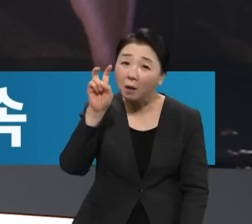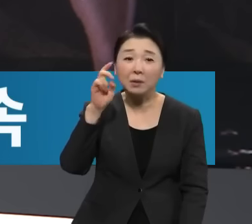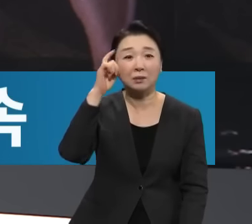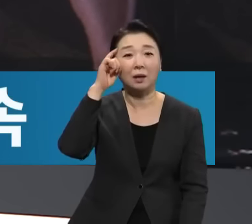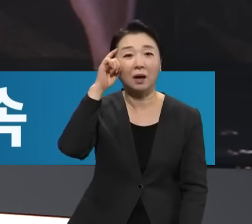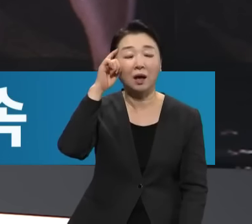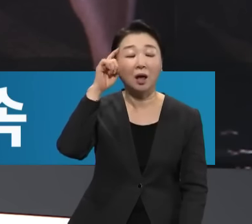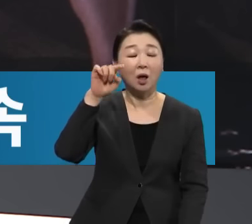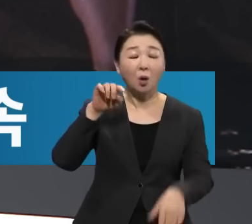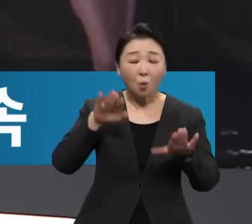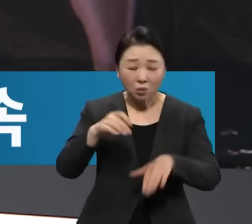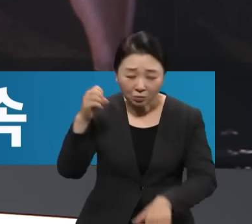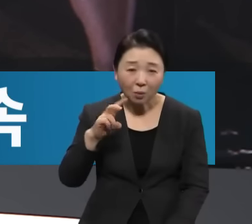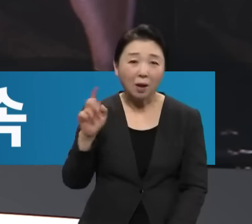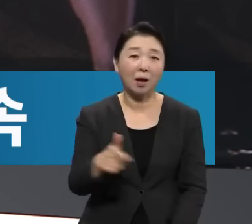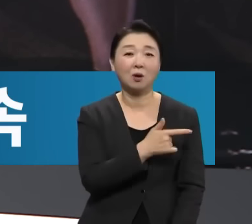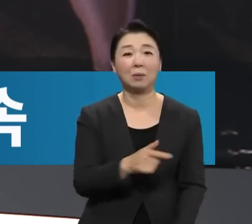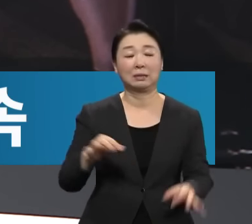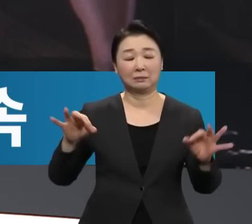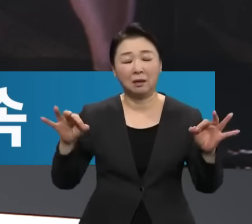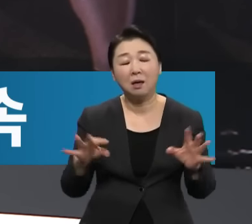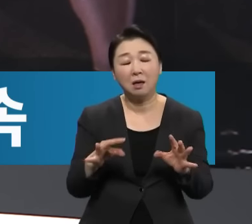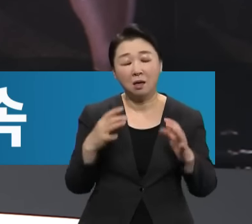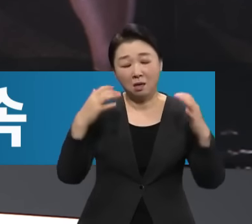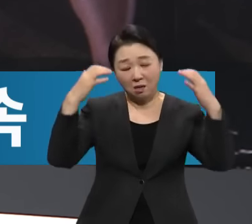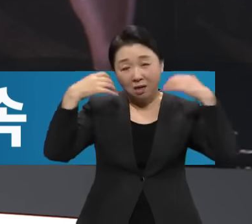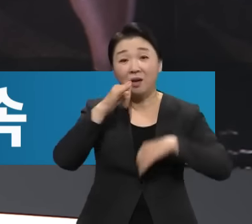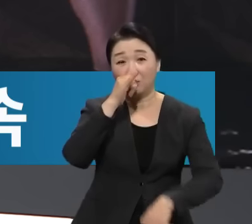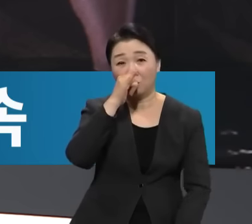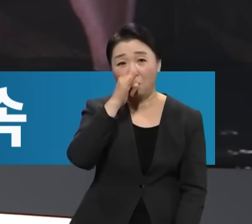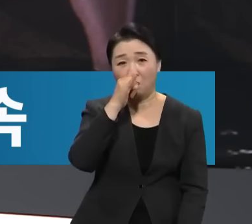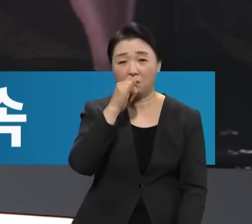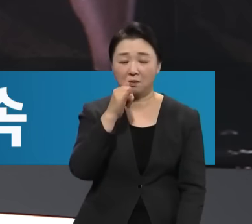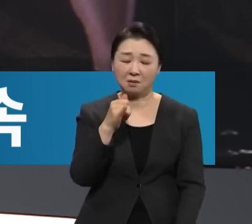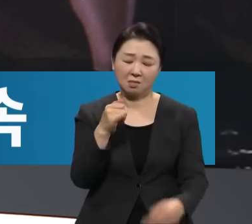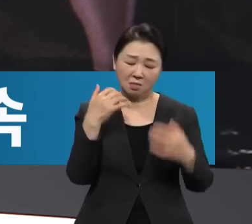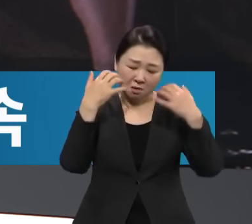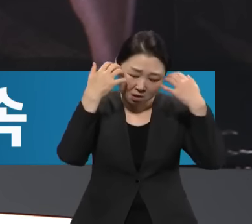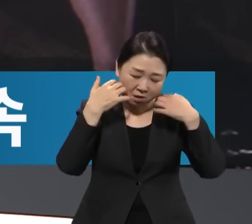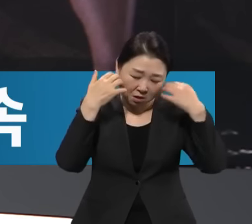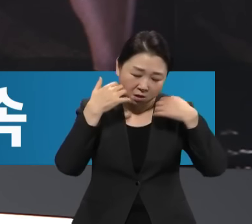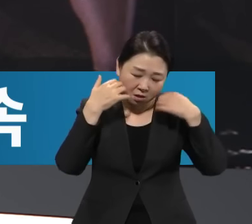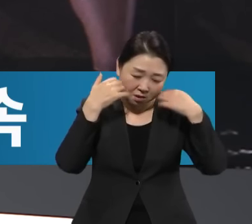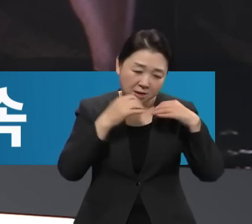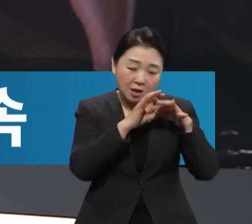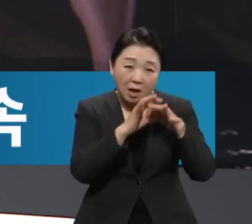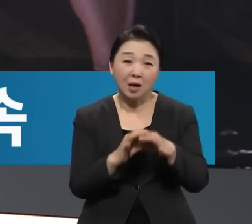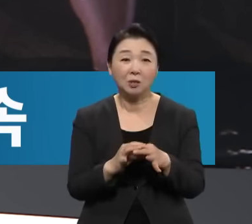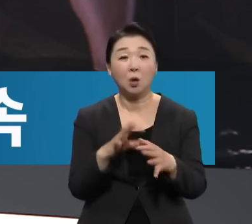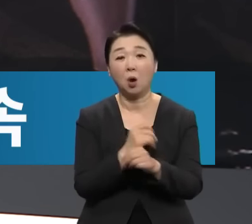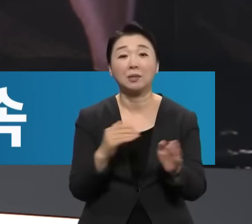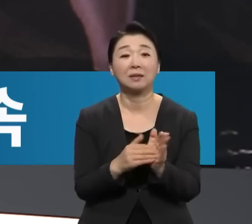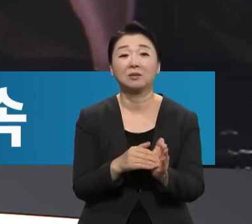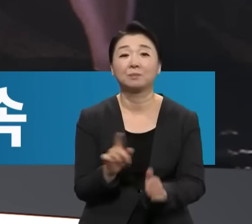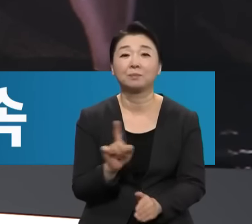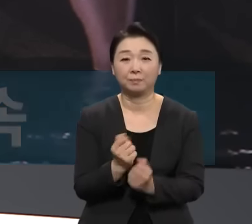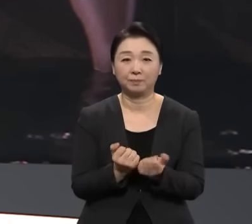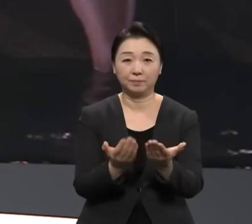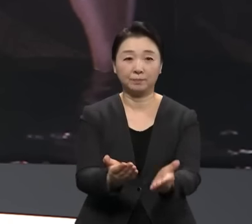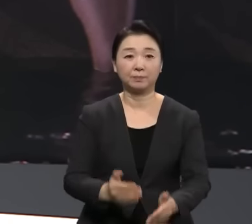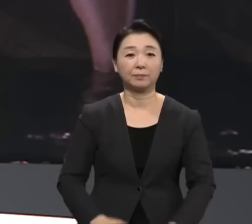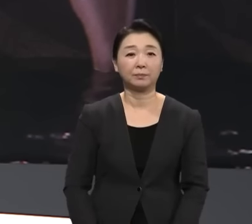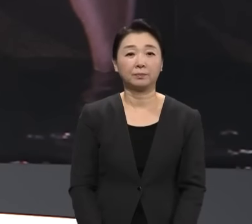하루 만에 오늘 새벽 열대야가 다시 나타났습니다. 지겹도록 이어지는 무더위가 언제까지 계속되는 건지 이재승 기자가